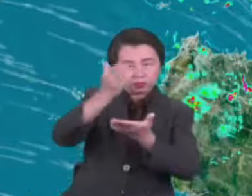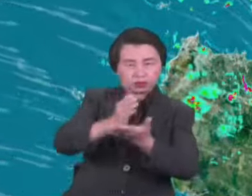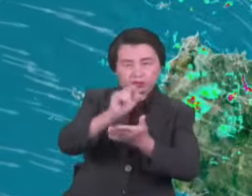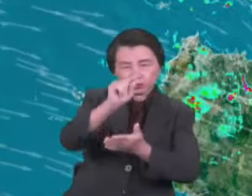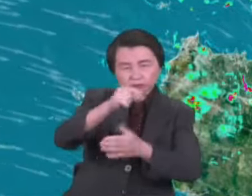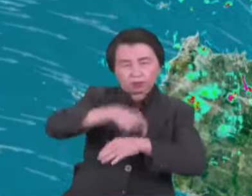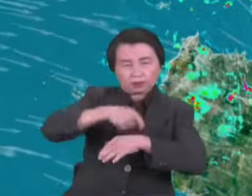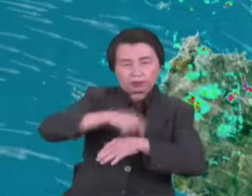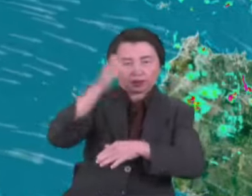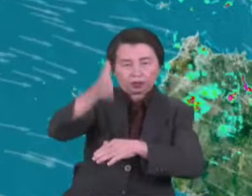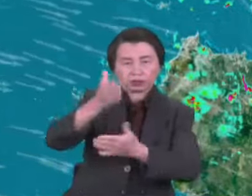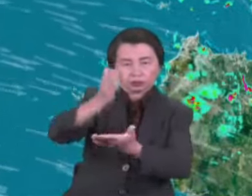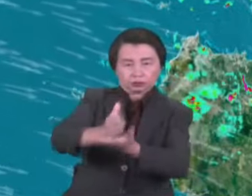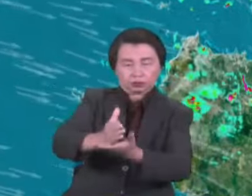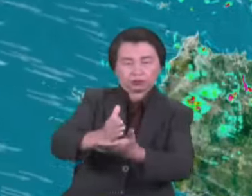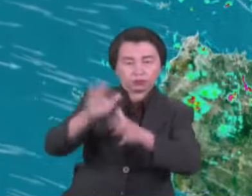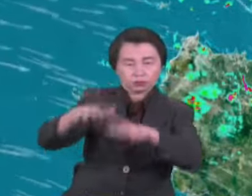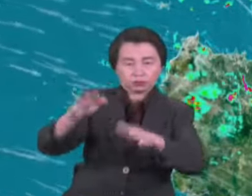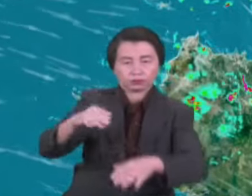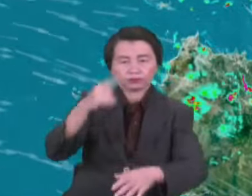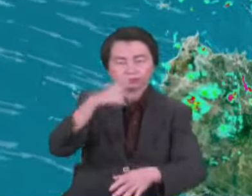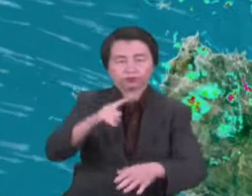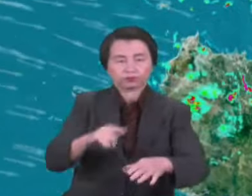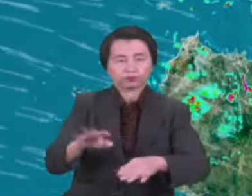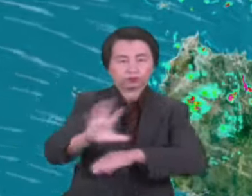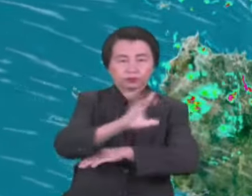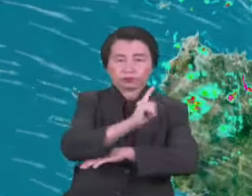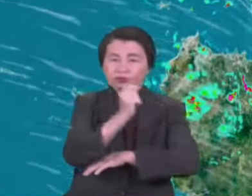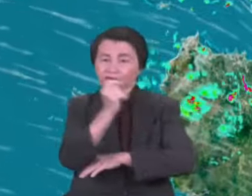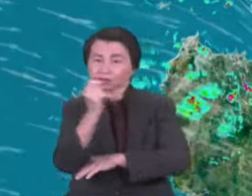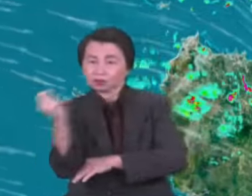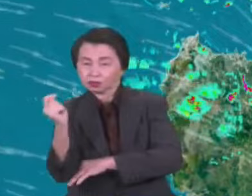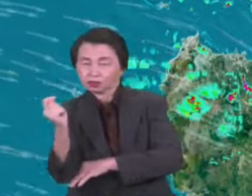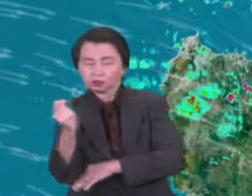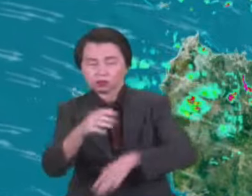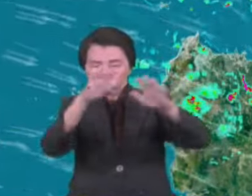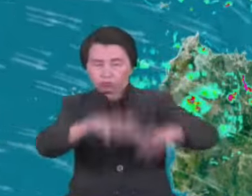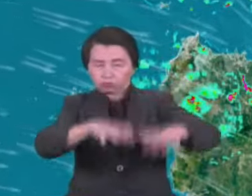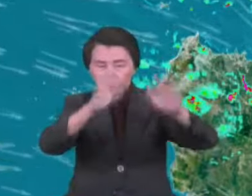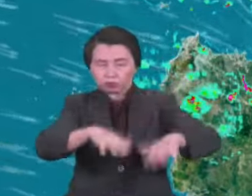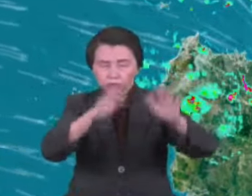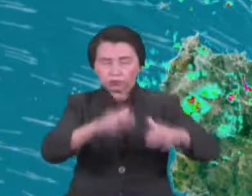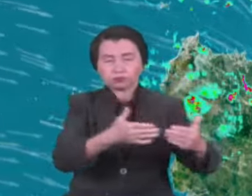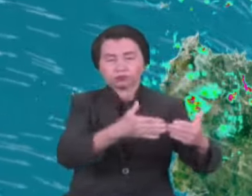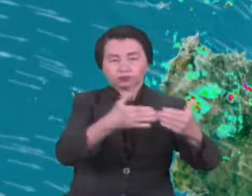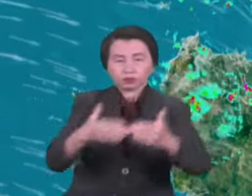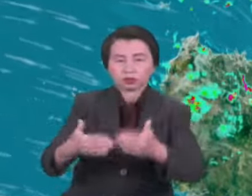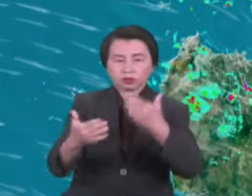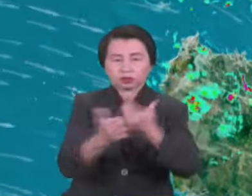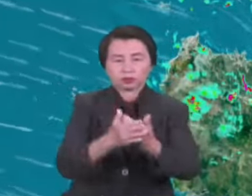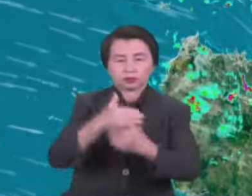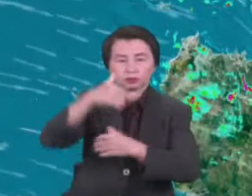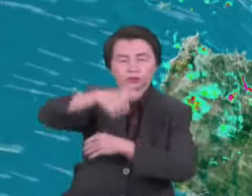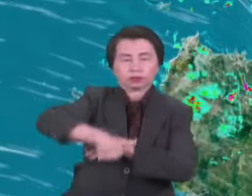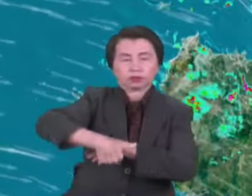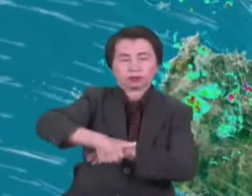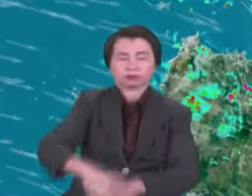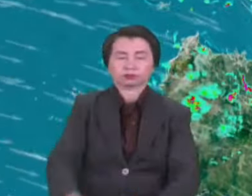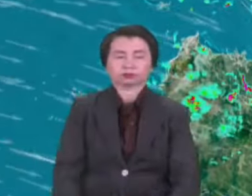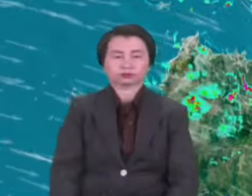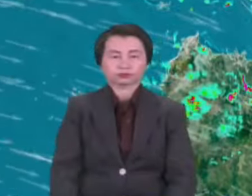sedikit masa sahaja lagi. Bagi hujan di sebelah pantai timur, kita jangkakan untuk hujan ini boleh berlarutan sehingga ke awal malam